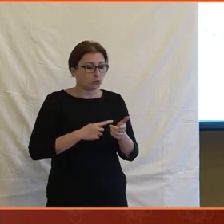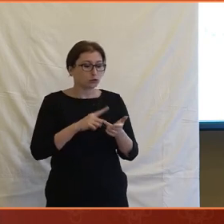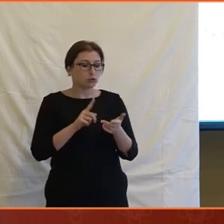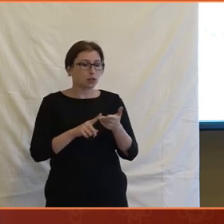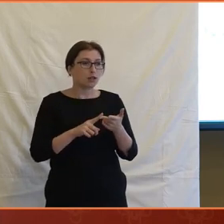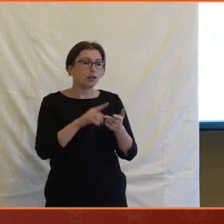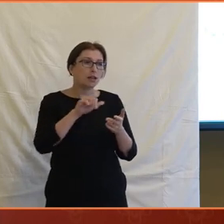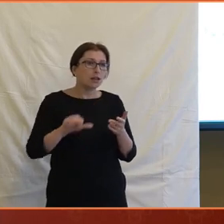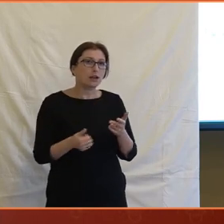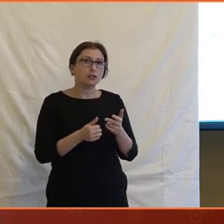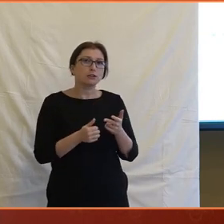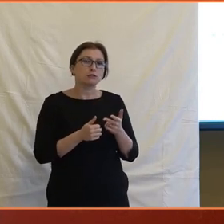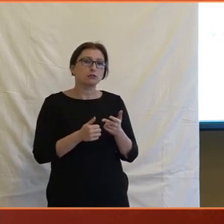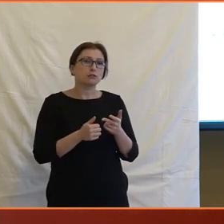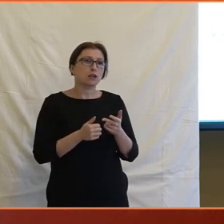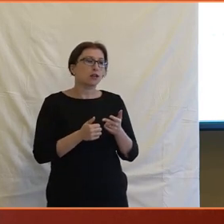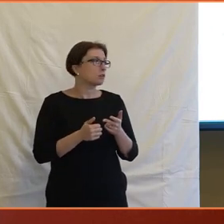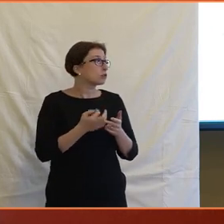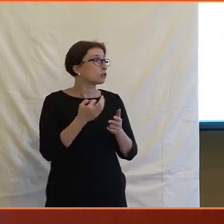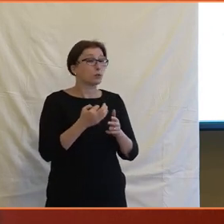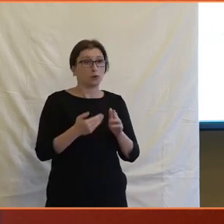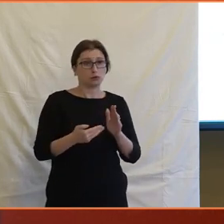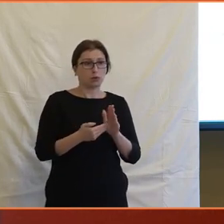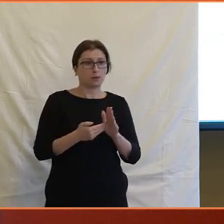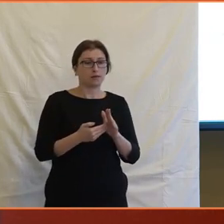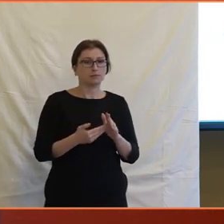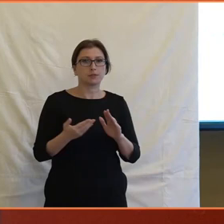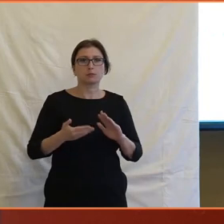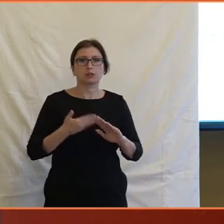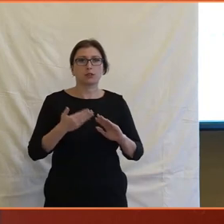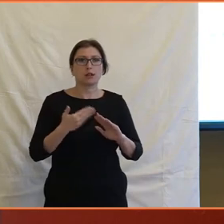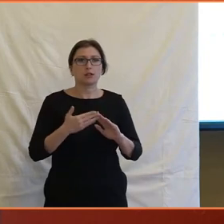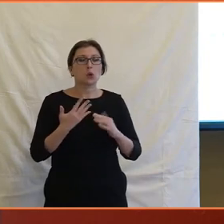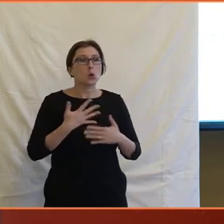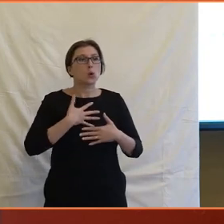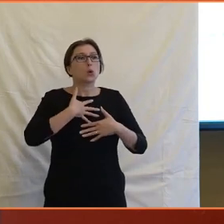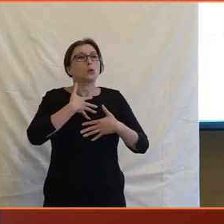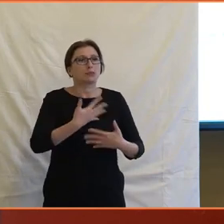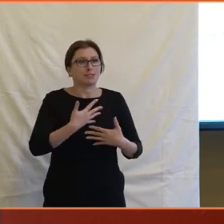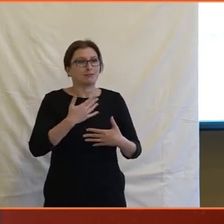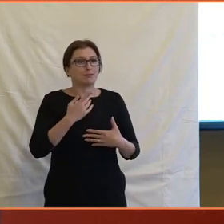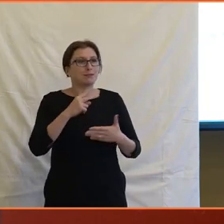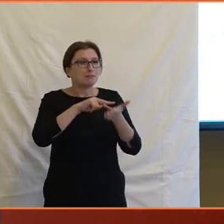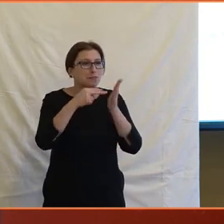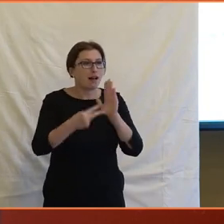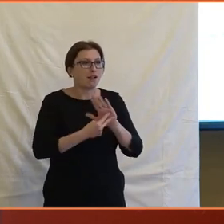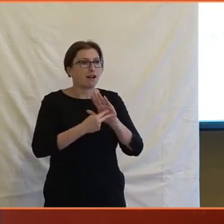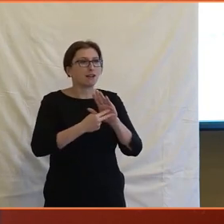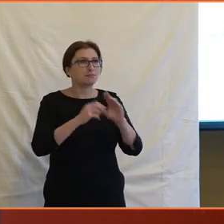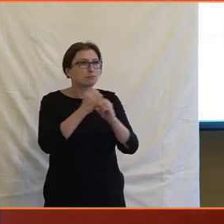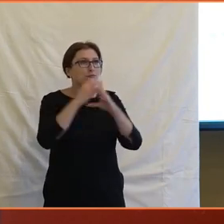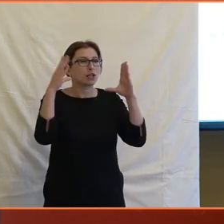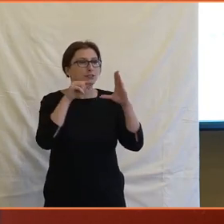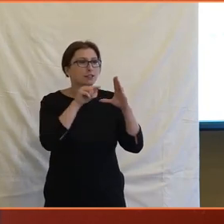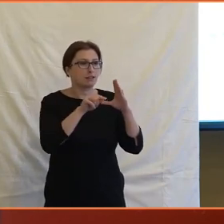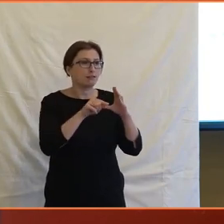Pak třeba co je potřeba, no. Tak jako určitě je to ta upřímná vize, která tu samozřejmě